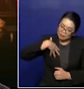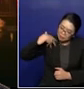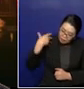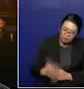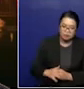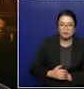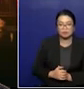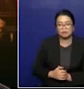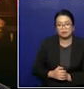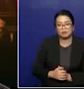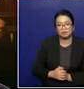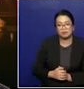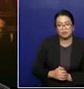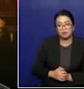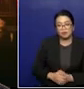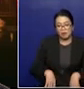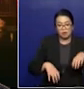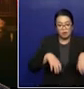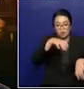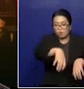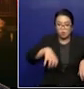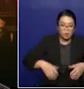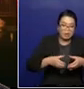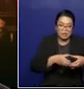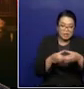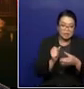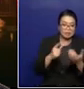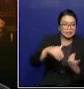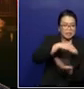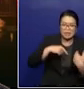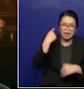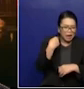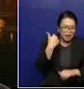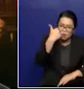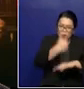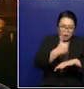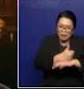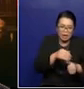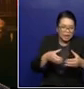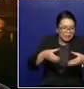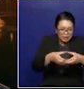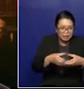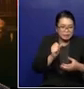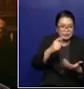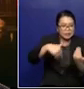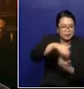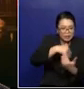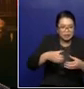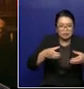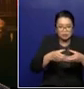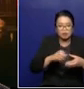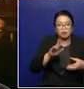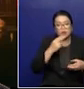หวังหน่วยงานทีมเศรษฐกิจใครนะเป็นหัวหน้าทีมเศรษฐกิจเนี่ยอ้อบังเอิญชื่อประยุทธ์จันท